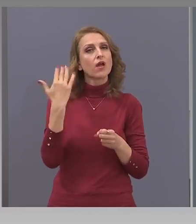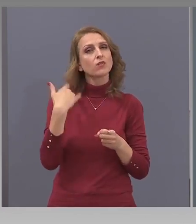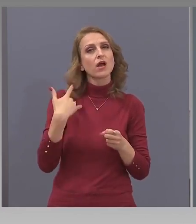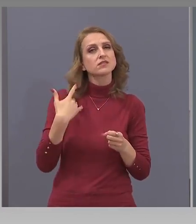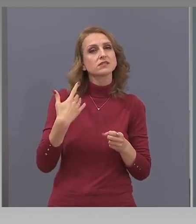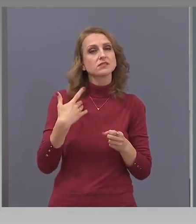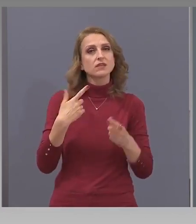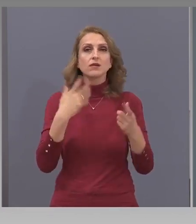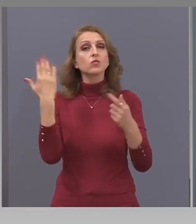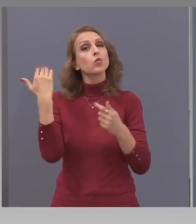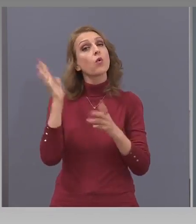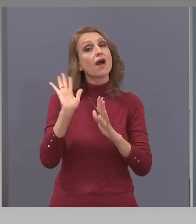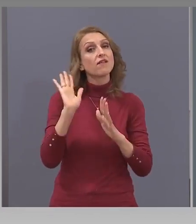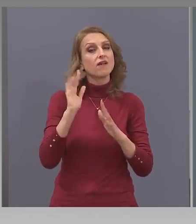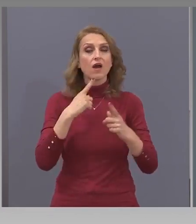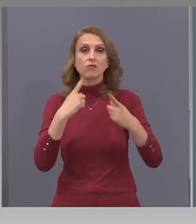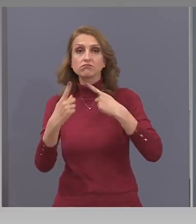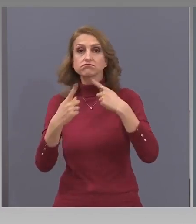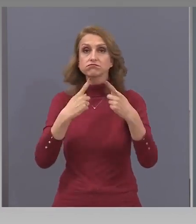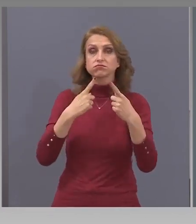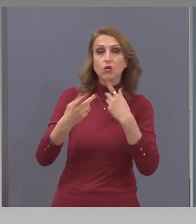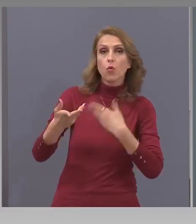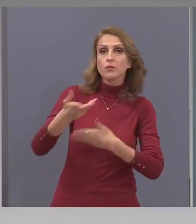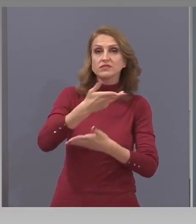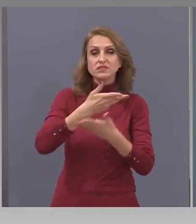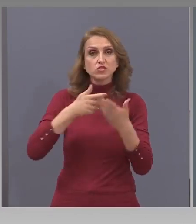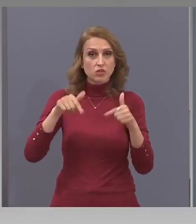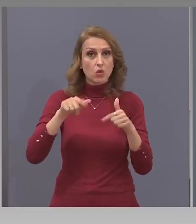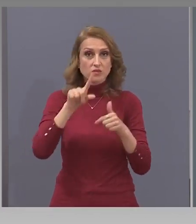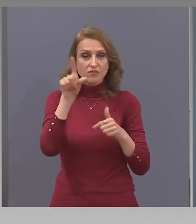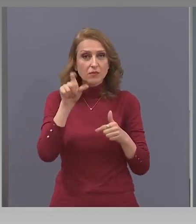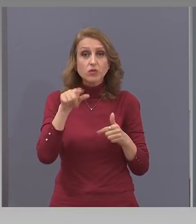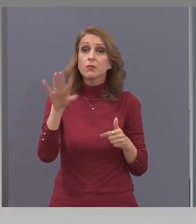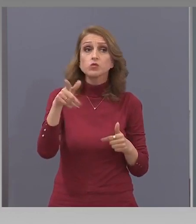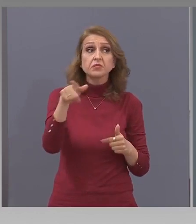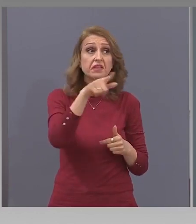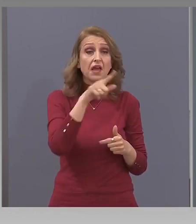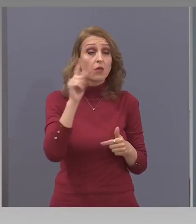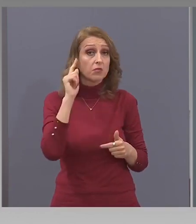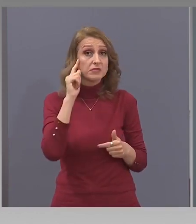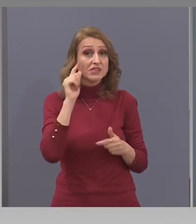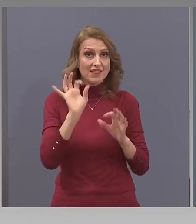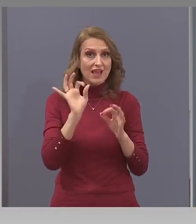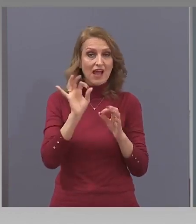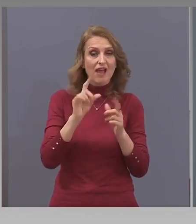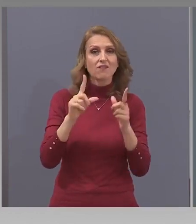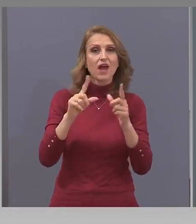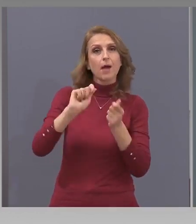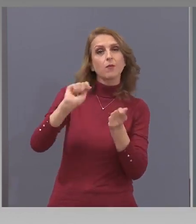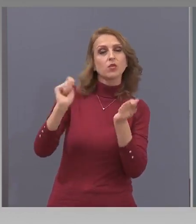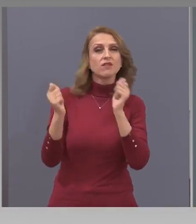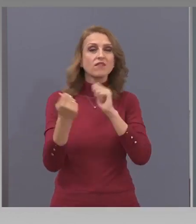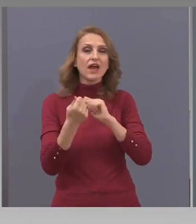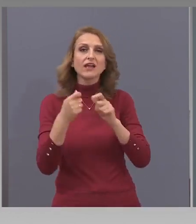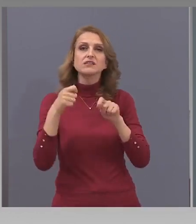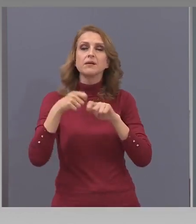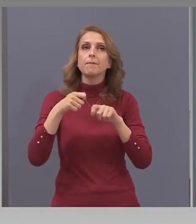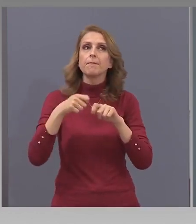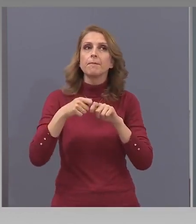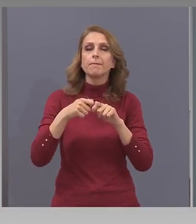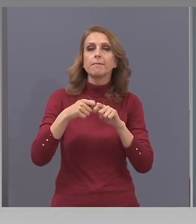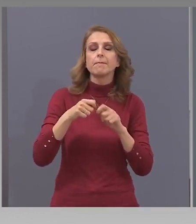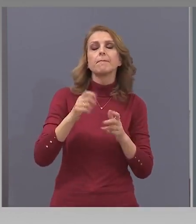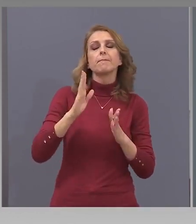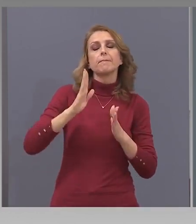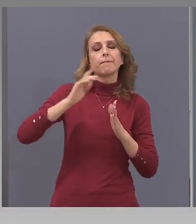на което обсъждах този въпрос, е останал с убеждение, че такава нотификация прегражда изцяло правото на